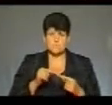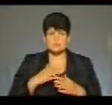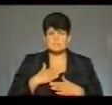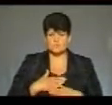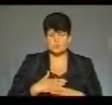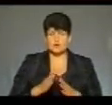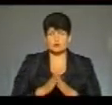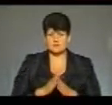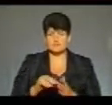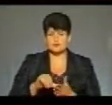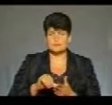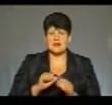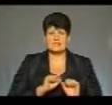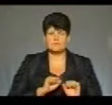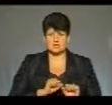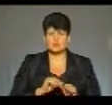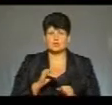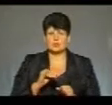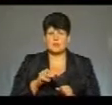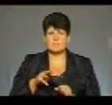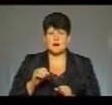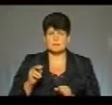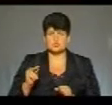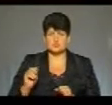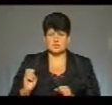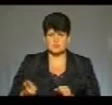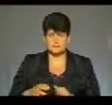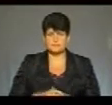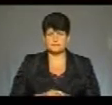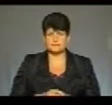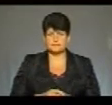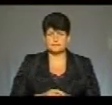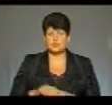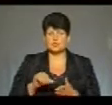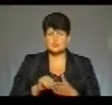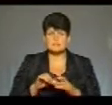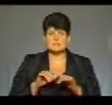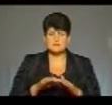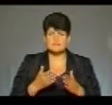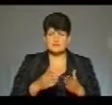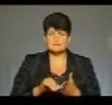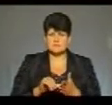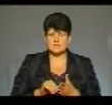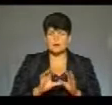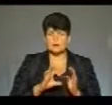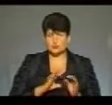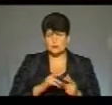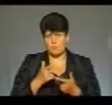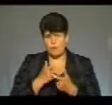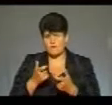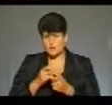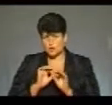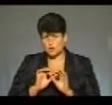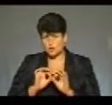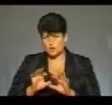клопотання виступив адвокат позивачки Юлії Мамчак Валерій Муж. Учасники справи та їхні представники були належним чином повідомлені про дату